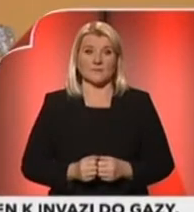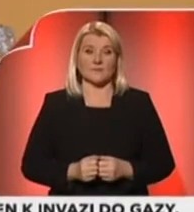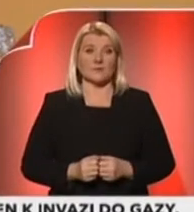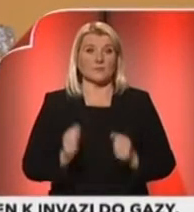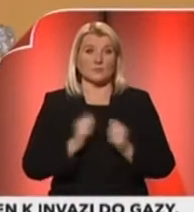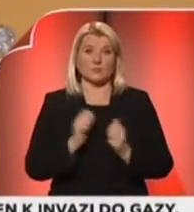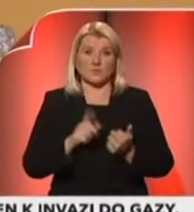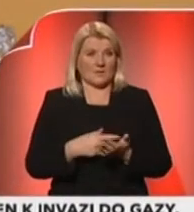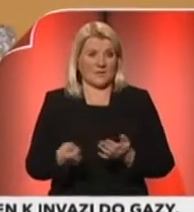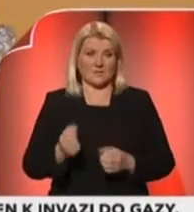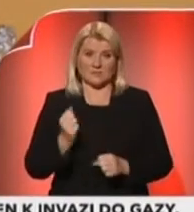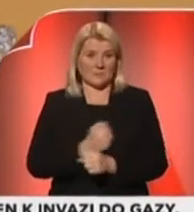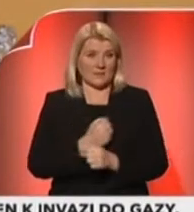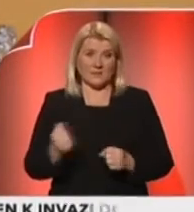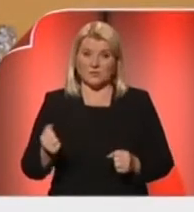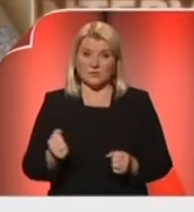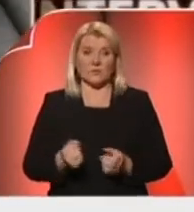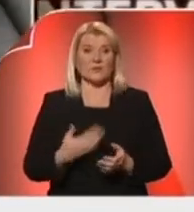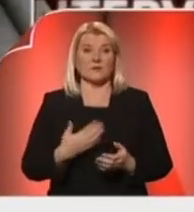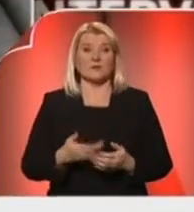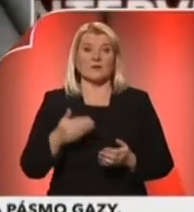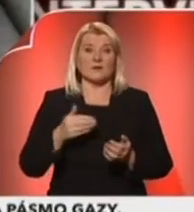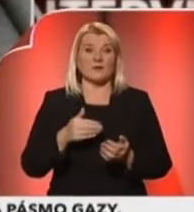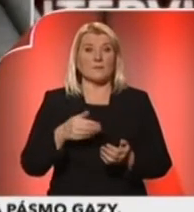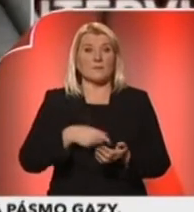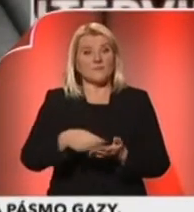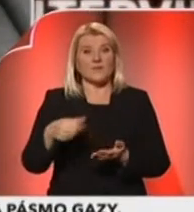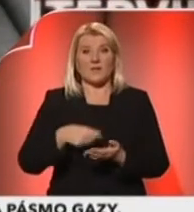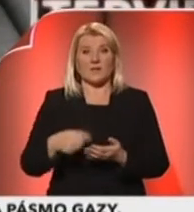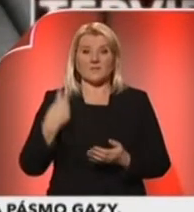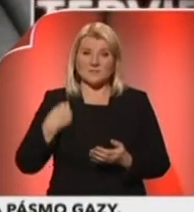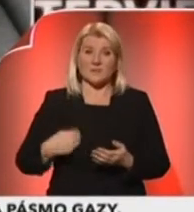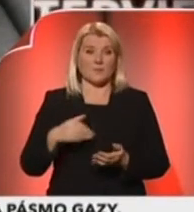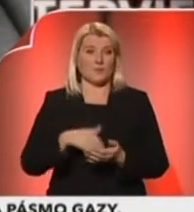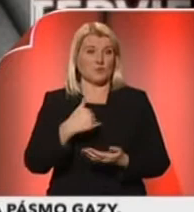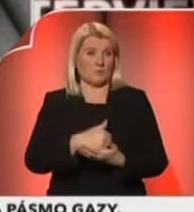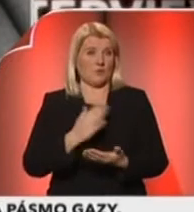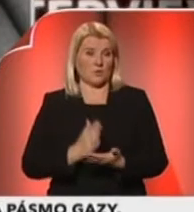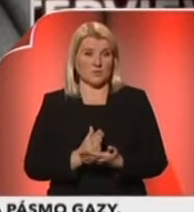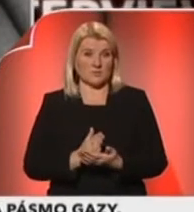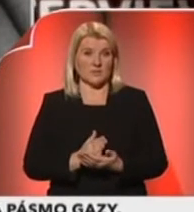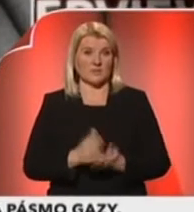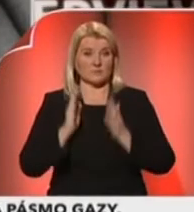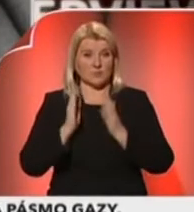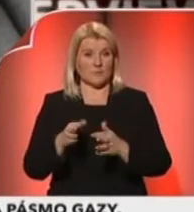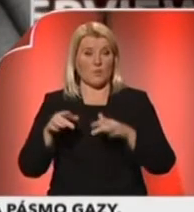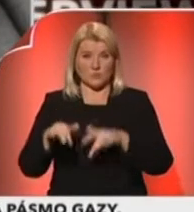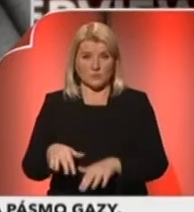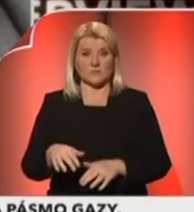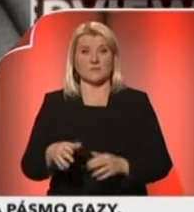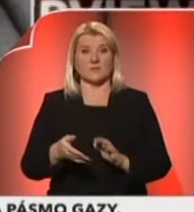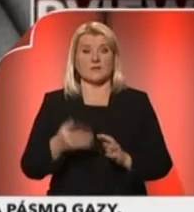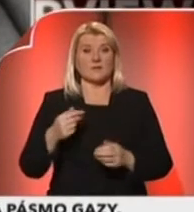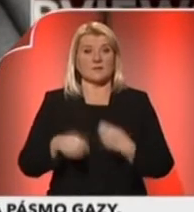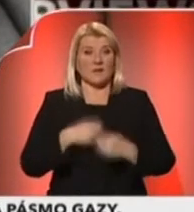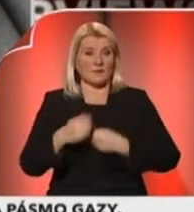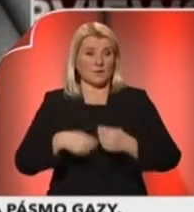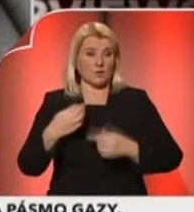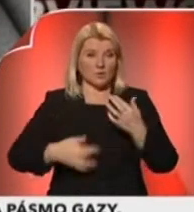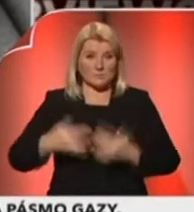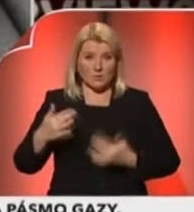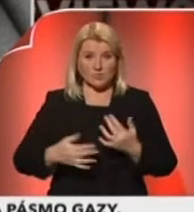Určitě to není zbytečné, je třeba finance rozdělit, to znamená na tu přímou účast, to znamená tvorbu rozpočtu